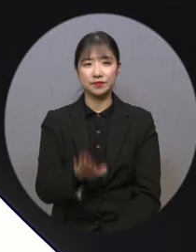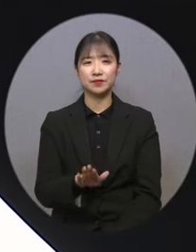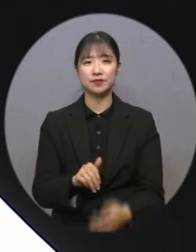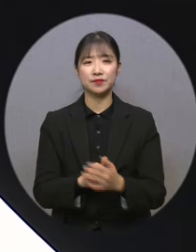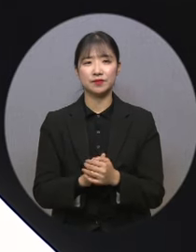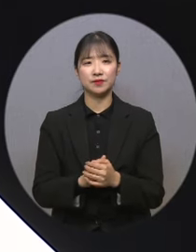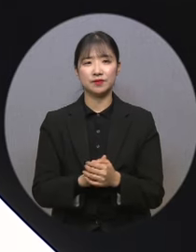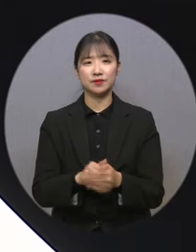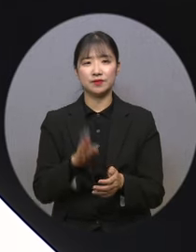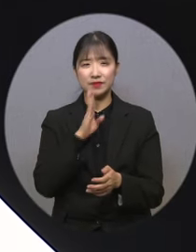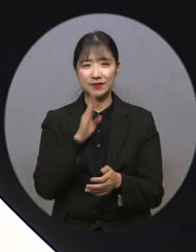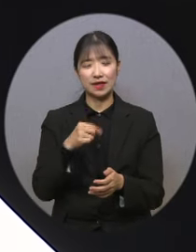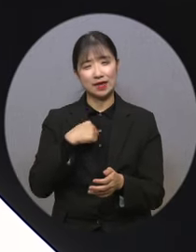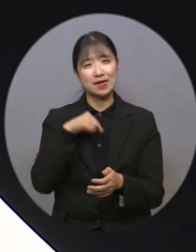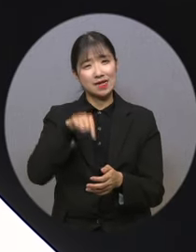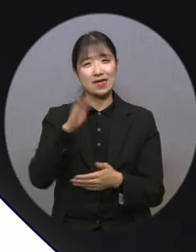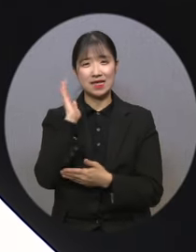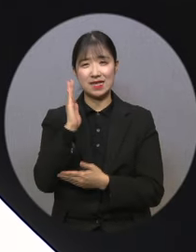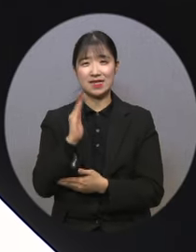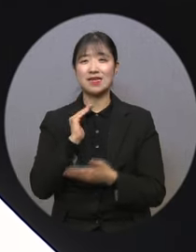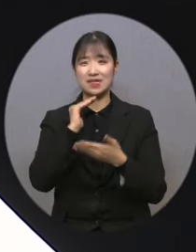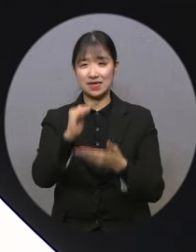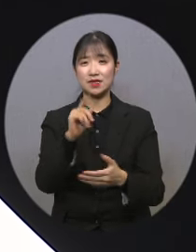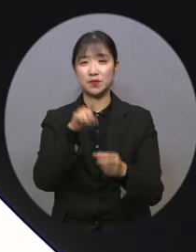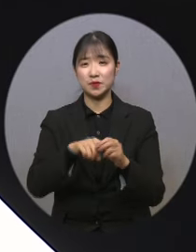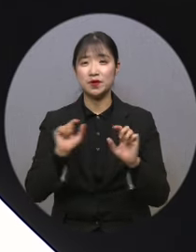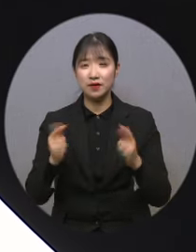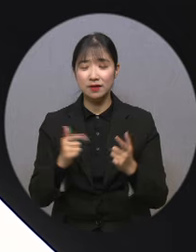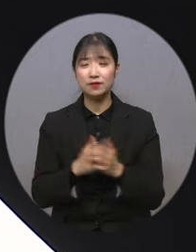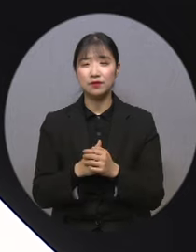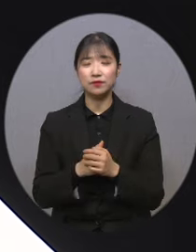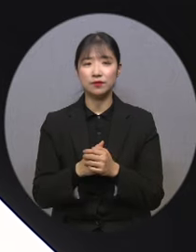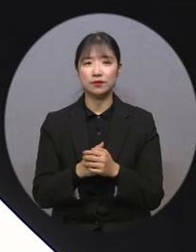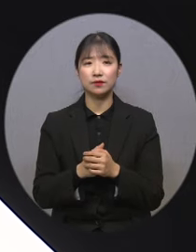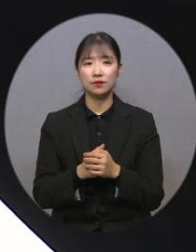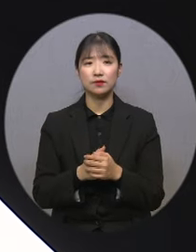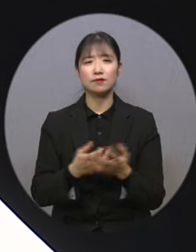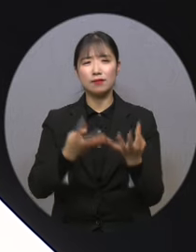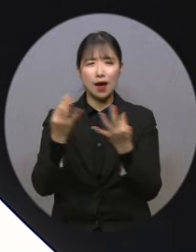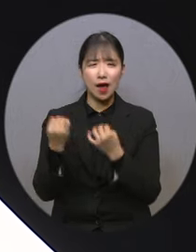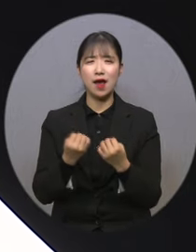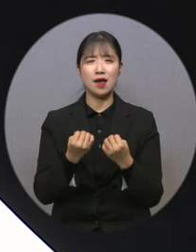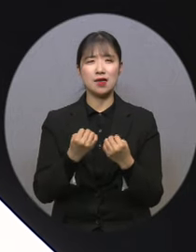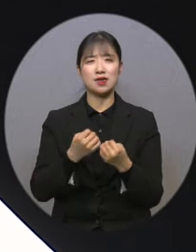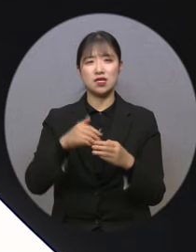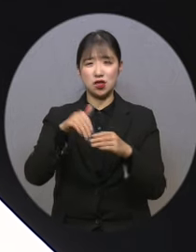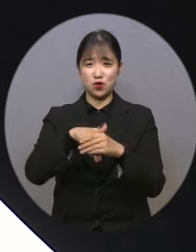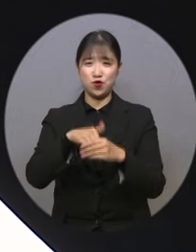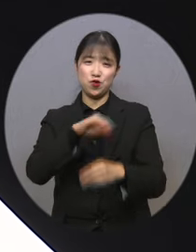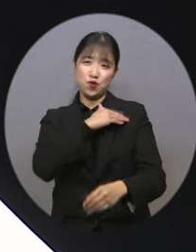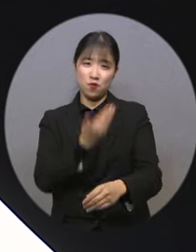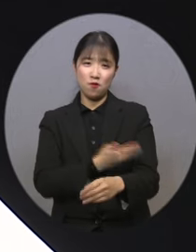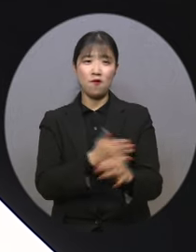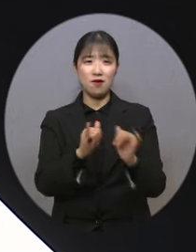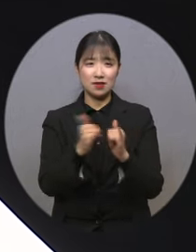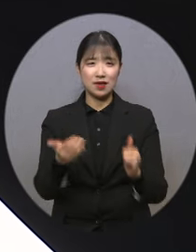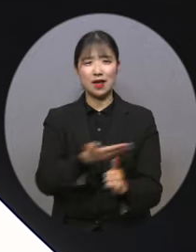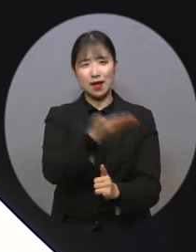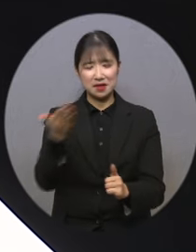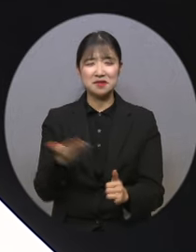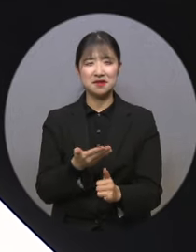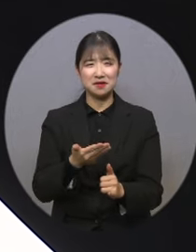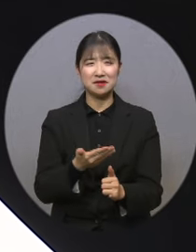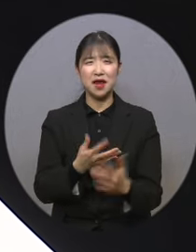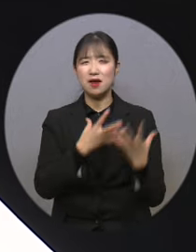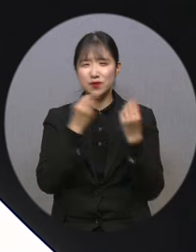사실은 제가 그 얘길 하려고 그런 게 아니라 예 그렇게 많은 유권자들에게 무작위로